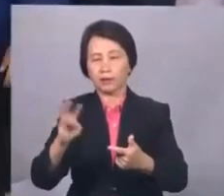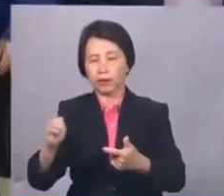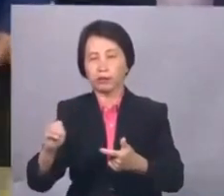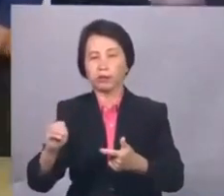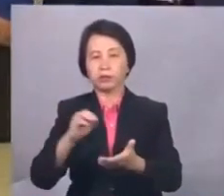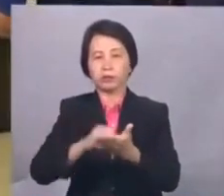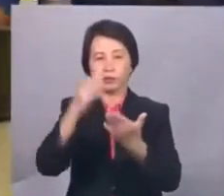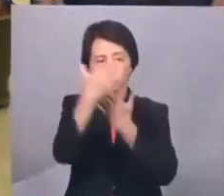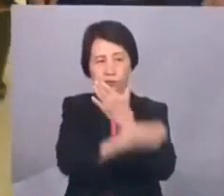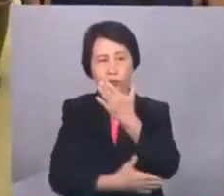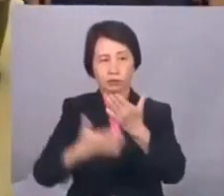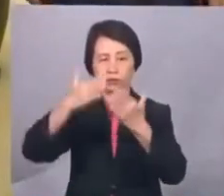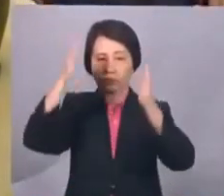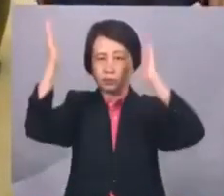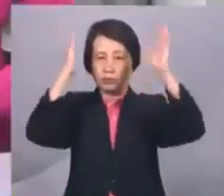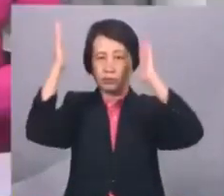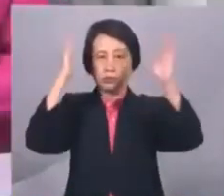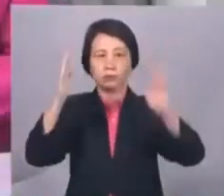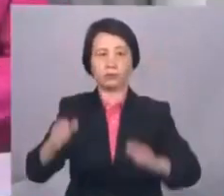negara